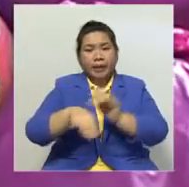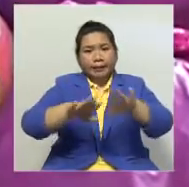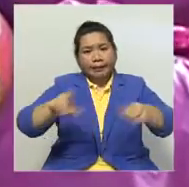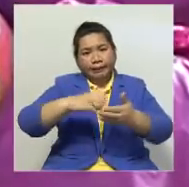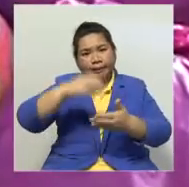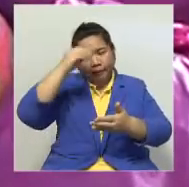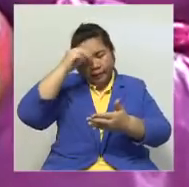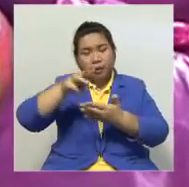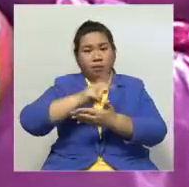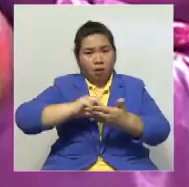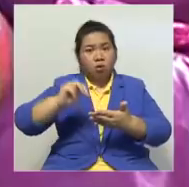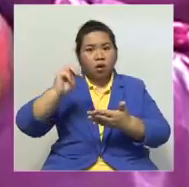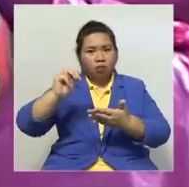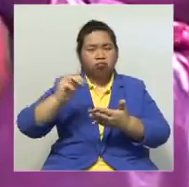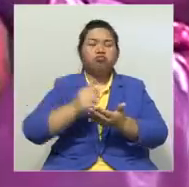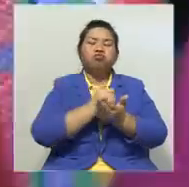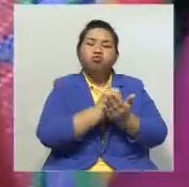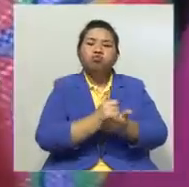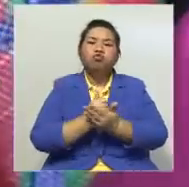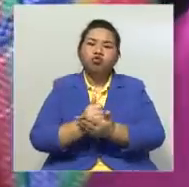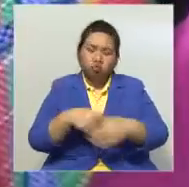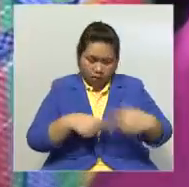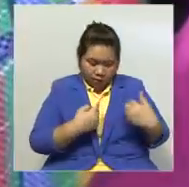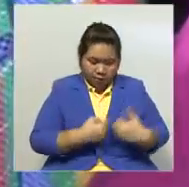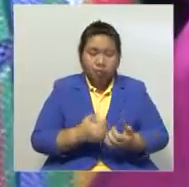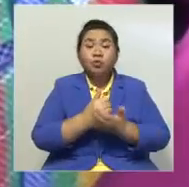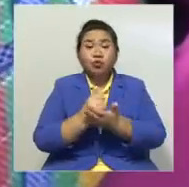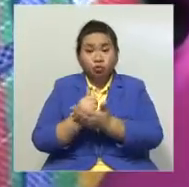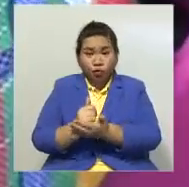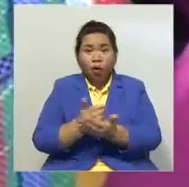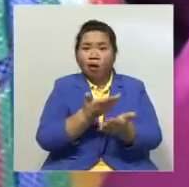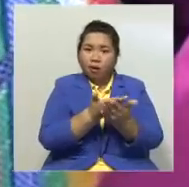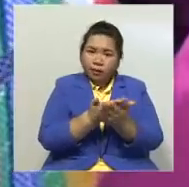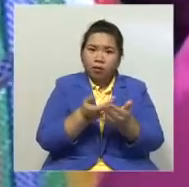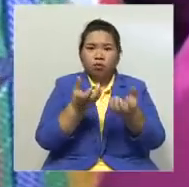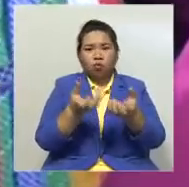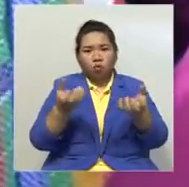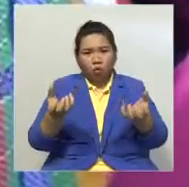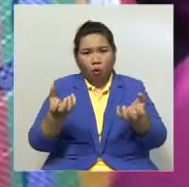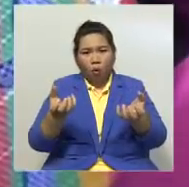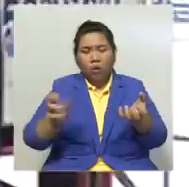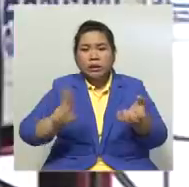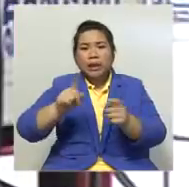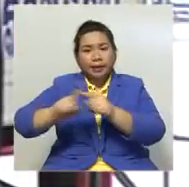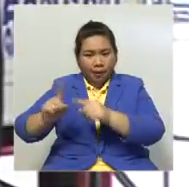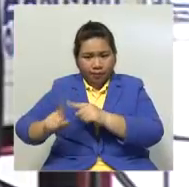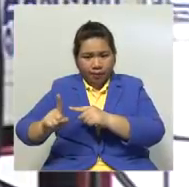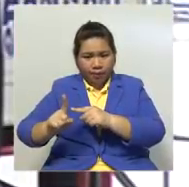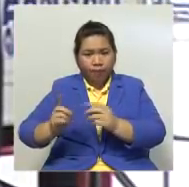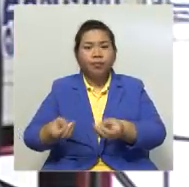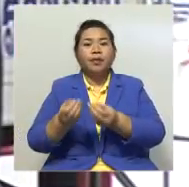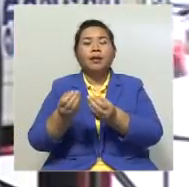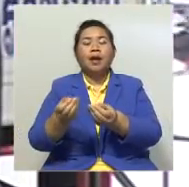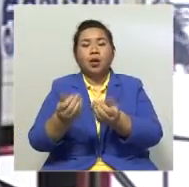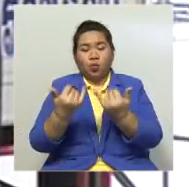ได้ร่วมเป็นส่วนหนึ่งในการส่งต่อน้ำใจถึงผู้ประสบภัยทั้งเงินสดสิ่งของเครื่องใช้ที่จำเป็นพร้อมนำส่งมอบ